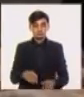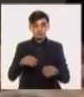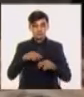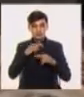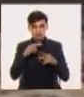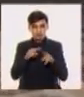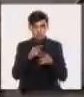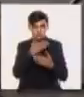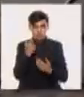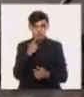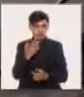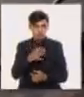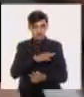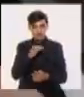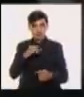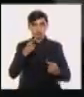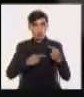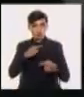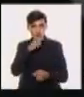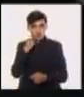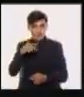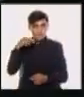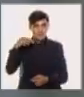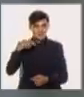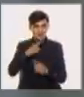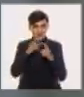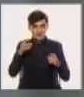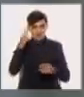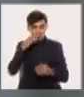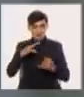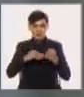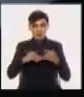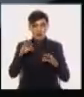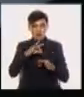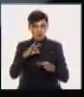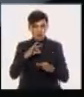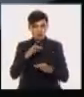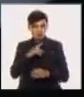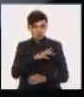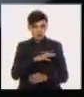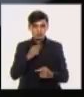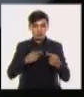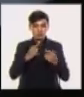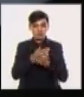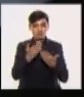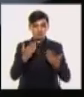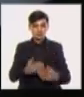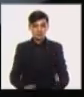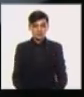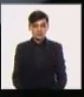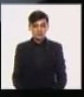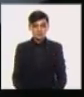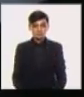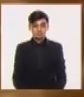Неосторожная реплика. Какие споры вызвало заявление российского президента о территориальных претензиях? Традиционных российских